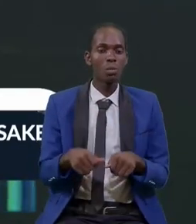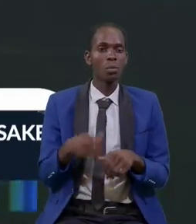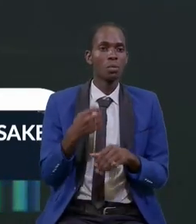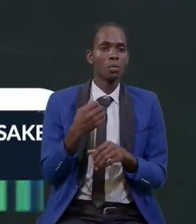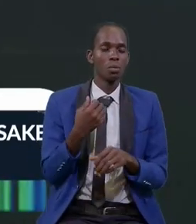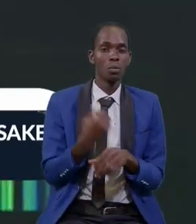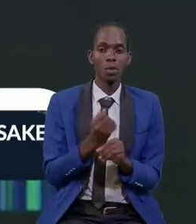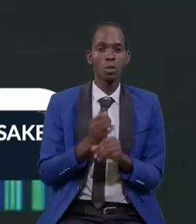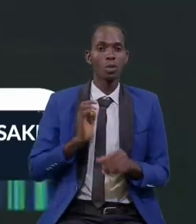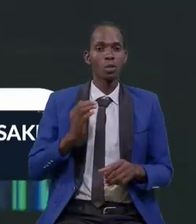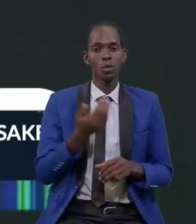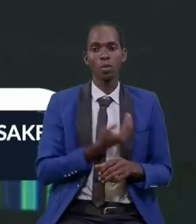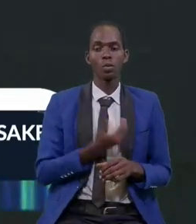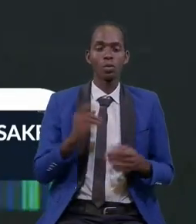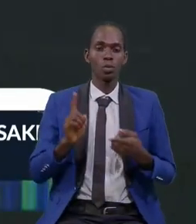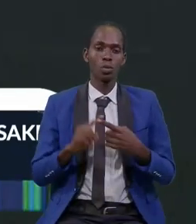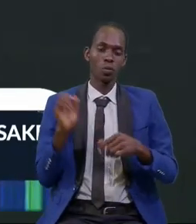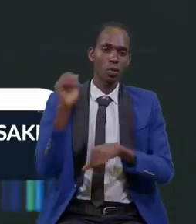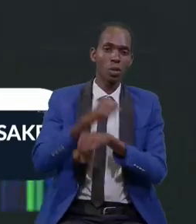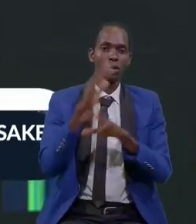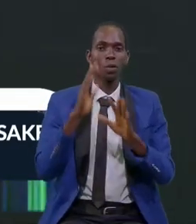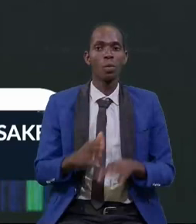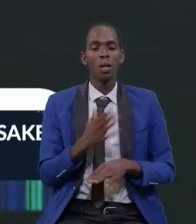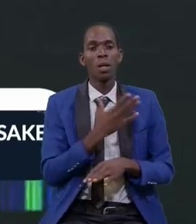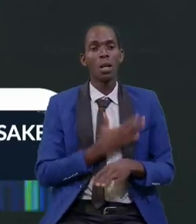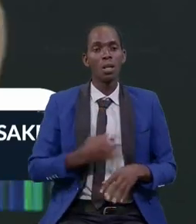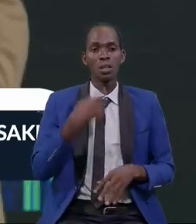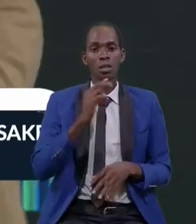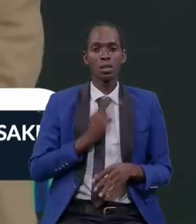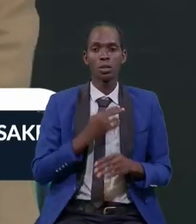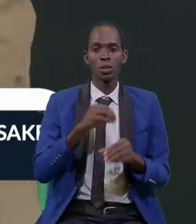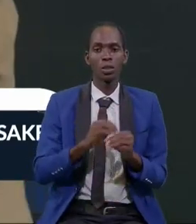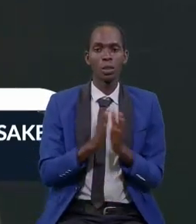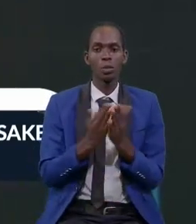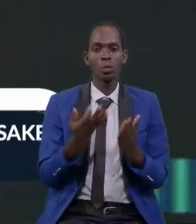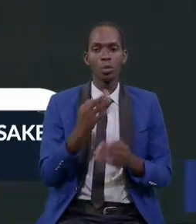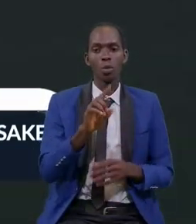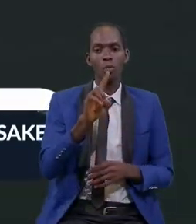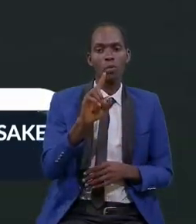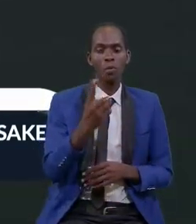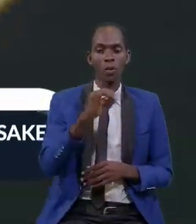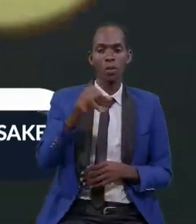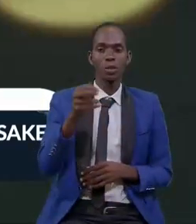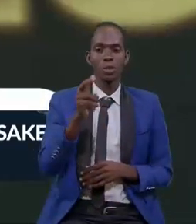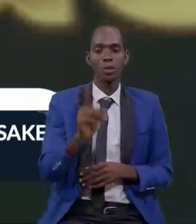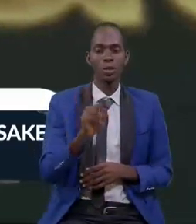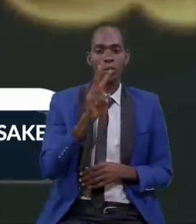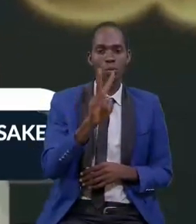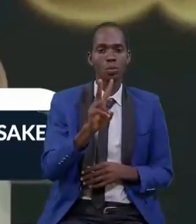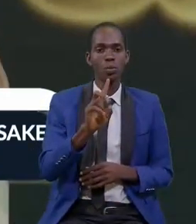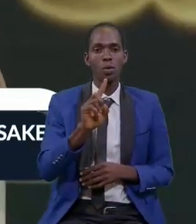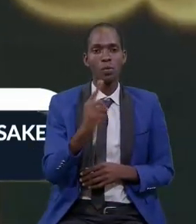nous des vainqueurs. Et il nous dit en 1 Jean, chapitre 2. 1